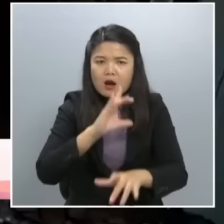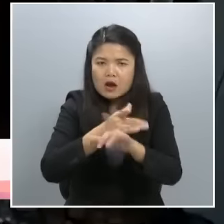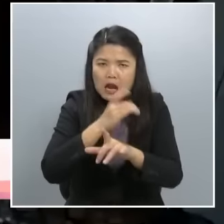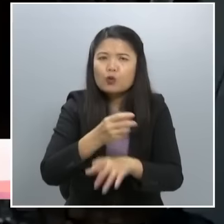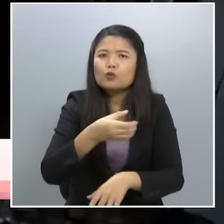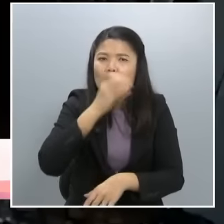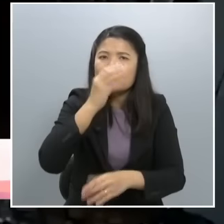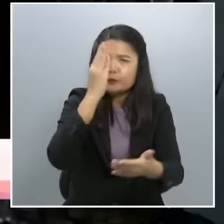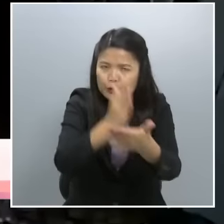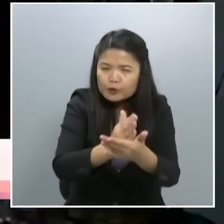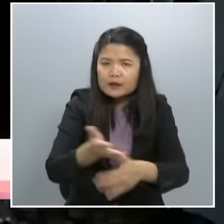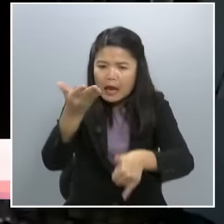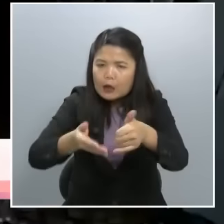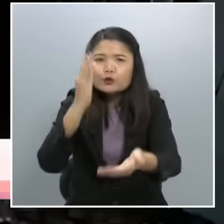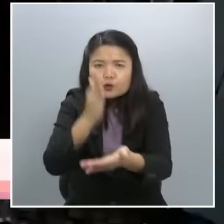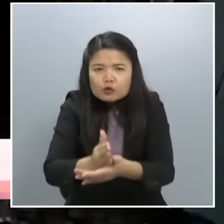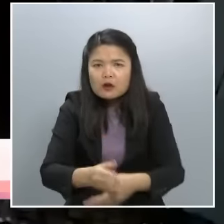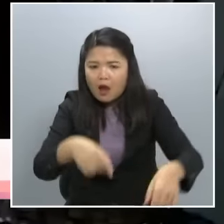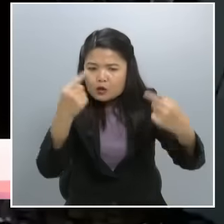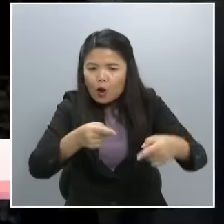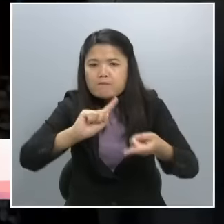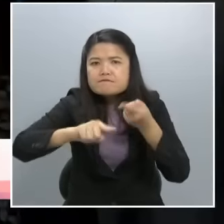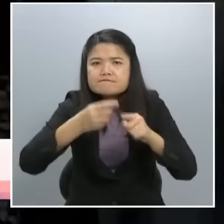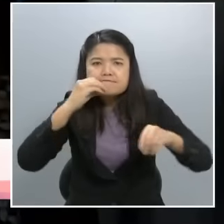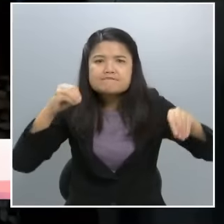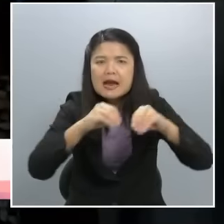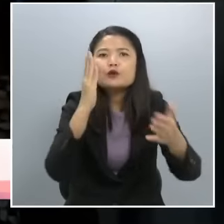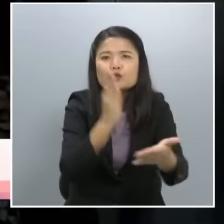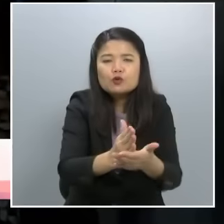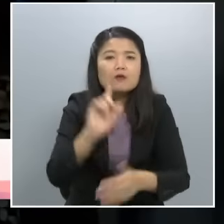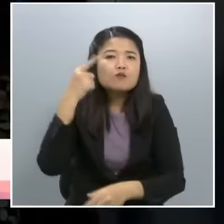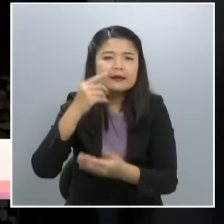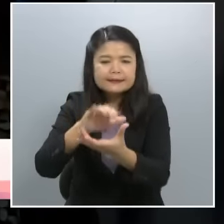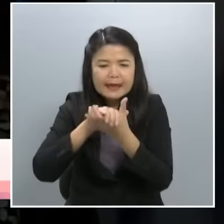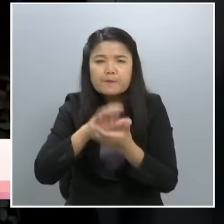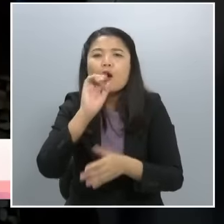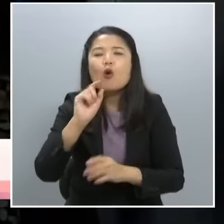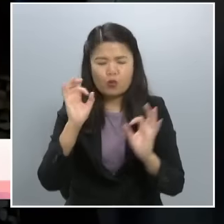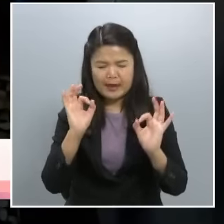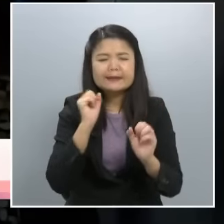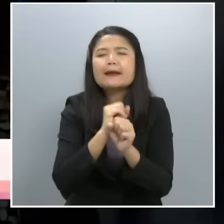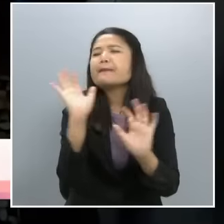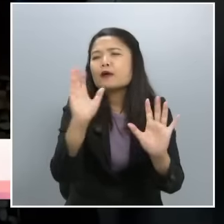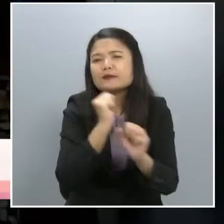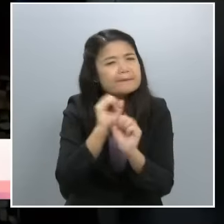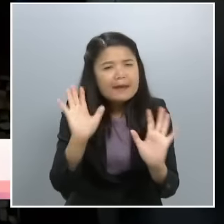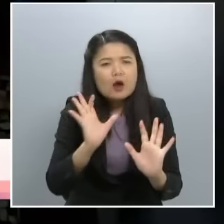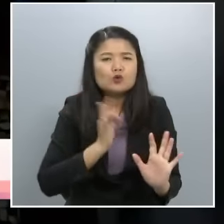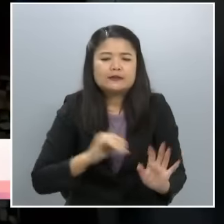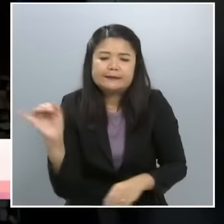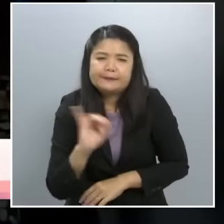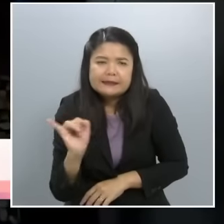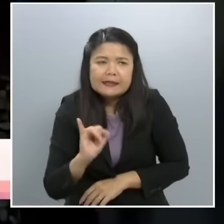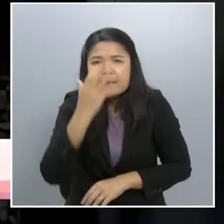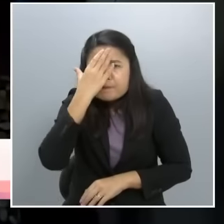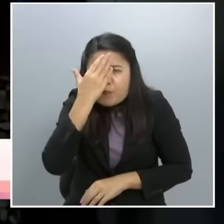แบบนี้ได้ไหมเลิกไปทะเลาะก่อกวนเพื่อนบ้านได้แล้วทางฝั่งสามีก็รับปากนะบอกว่าโอเคจะไม่ทำแล้วรู้สึกไม่ดีกับลูกที่ต้องมาเห็น